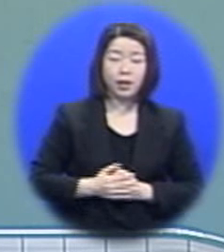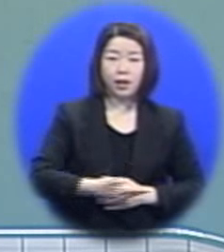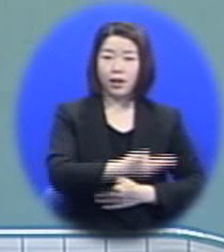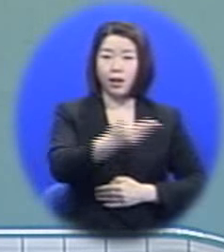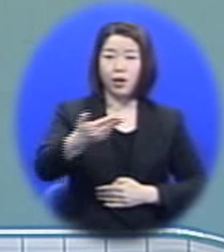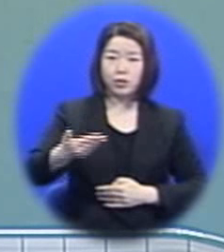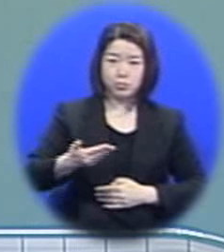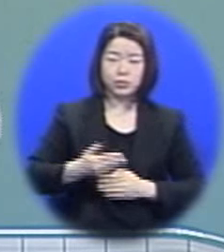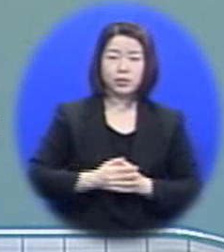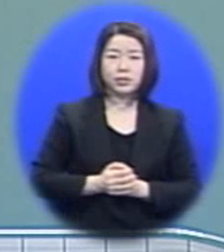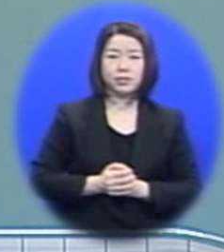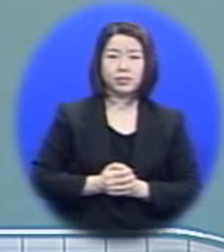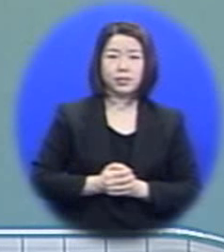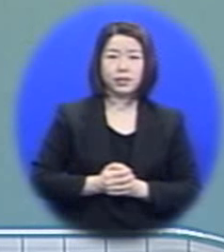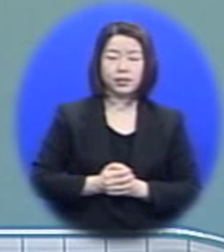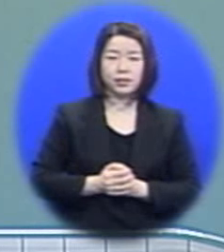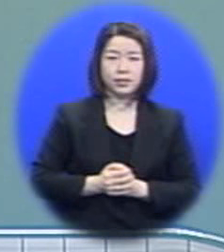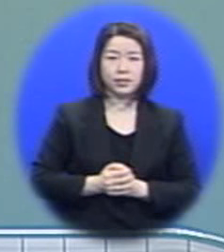여러분.